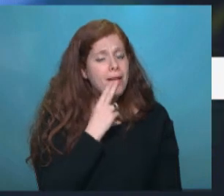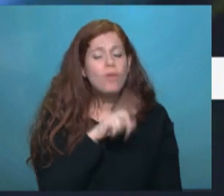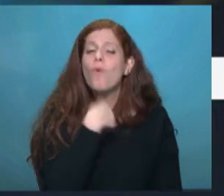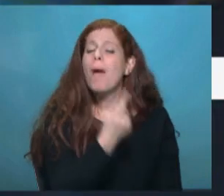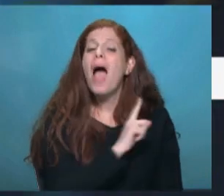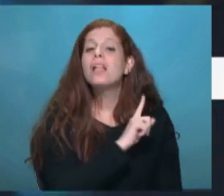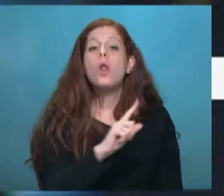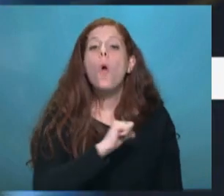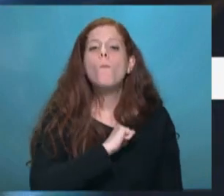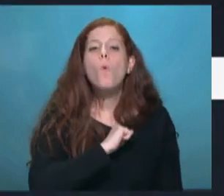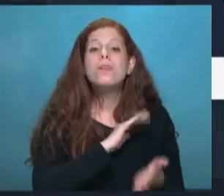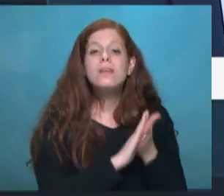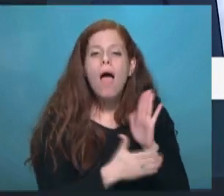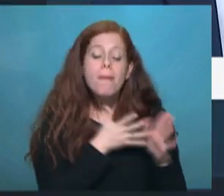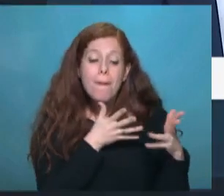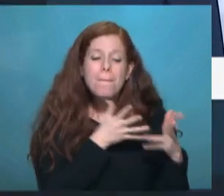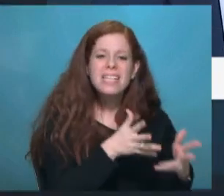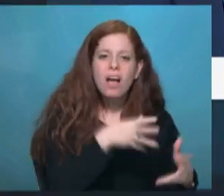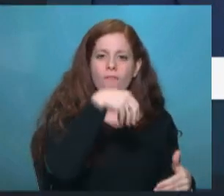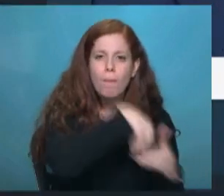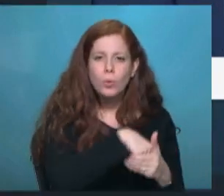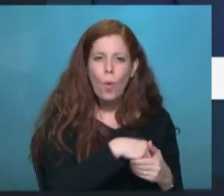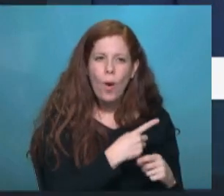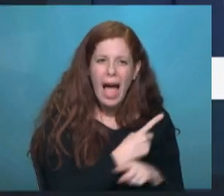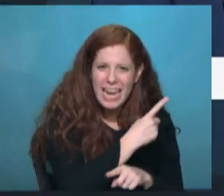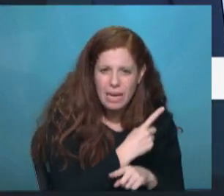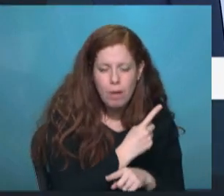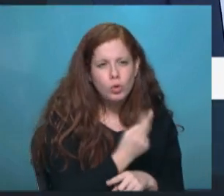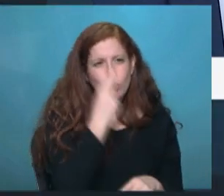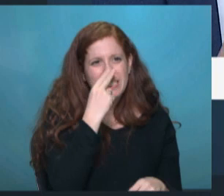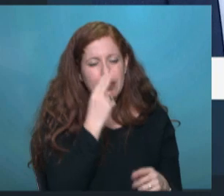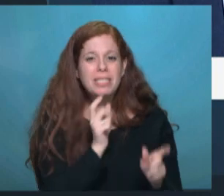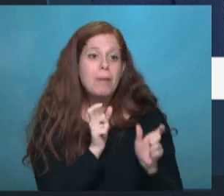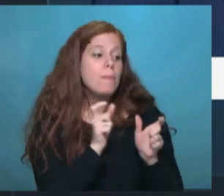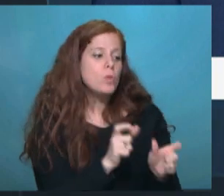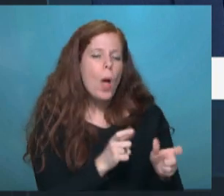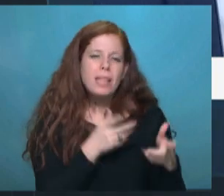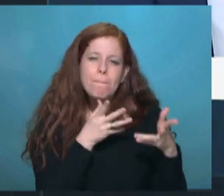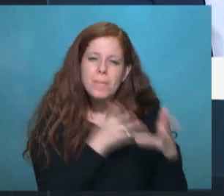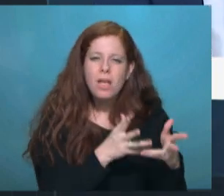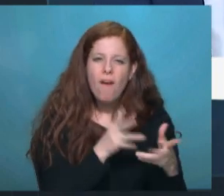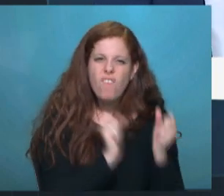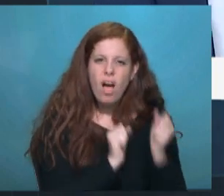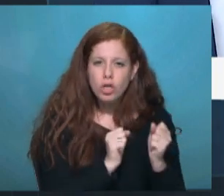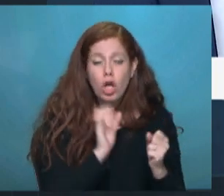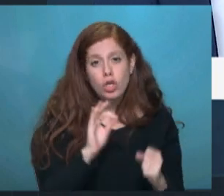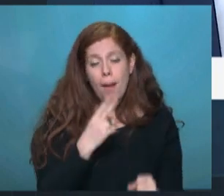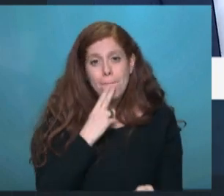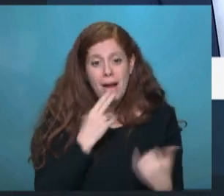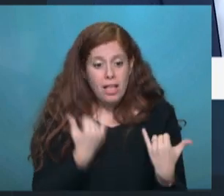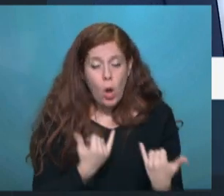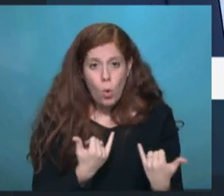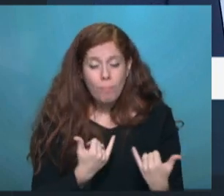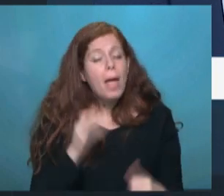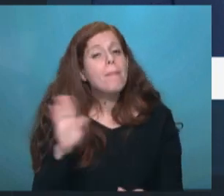מעוניין במתקפה בתוך הנגמש, מנסה למנוע את המתקפה מאוד חריפה של בנט נגדו היום, ונתניהו